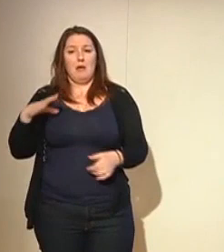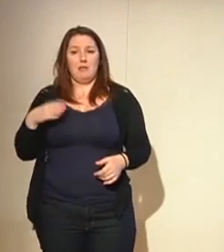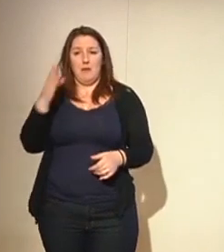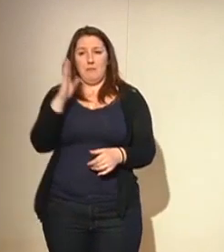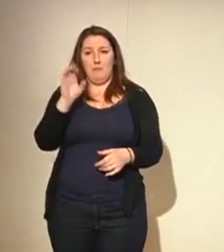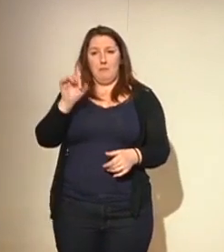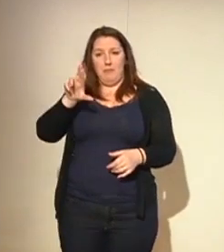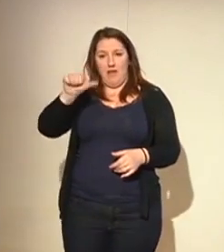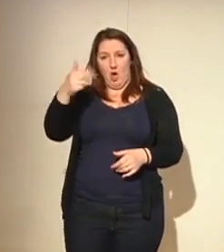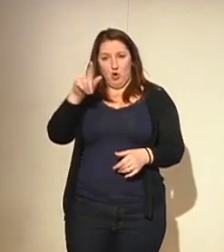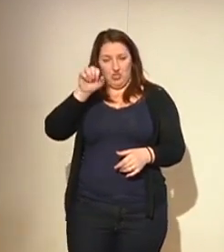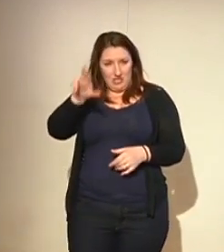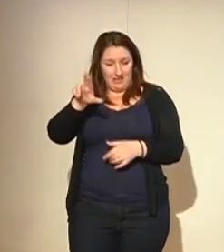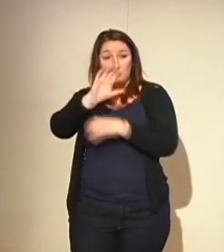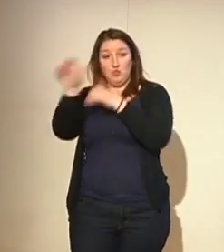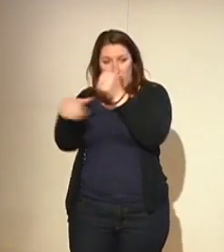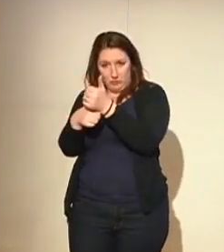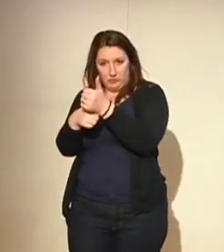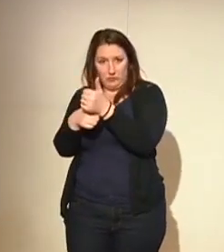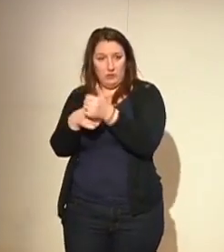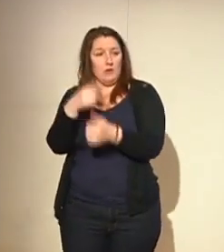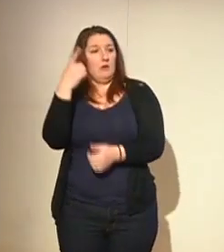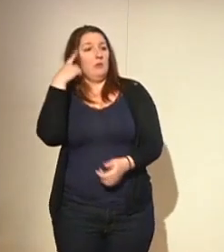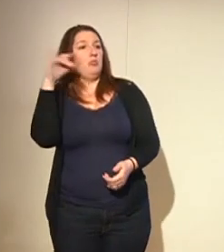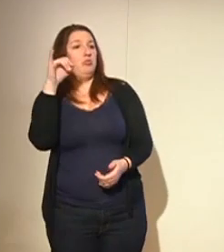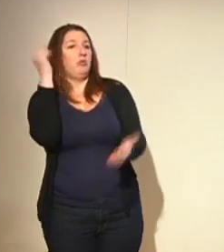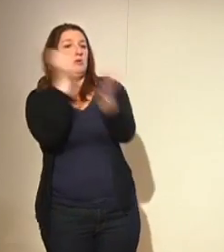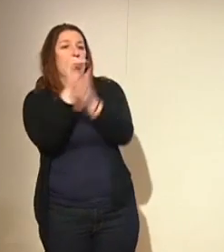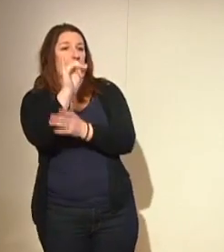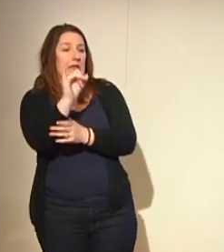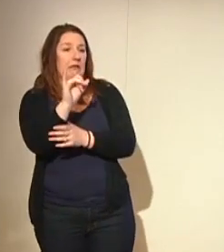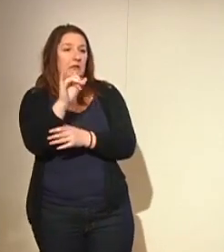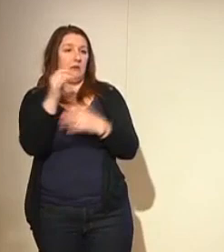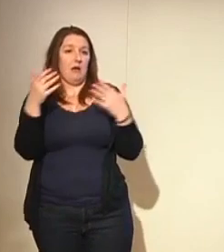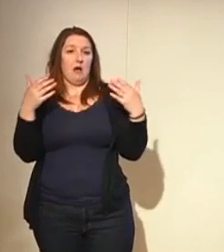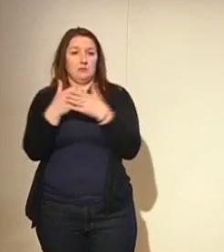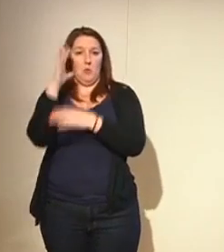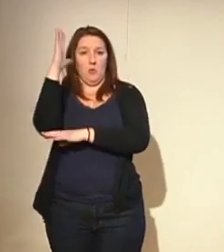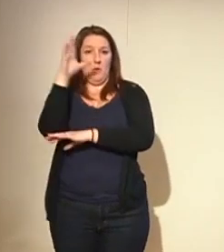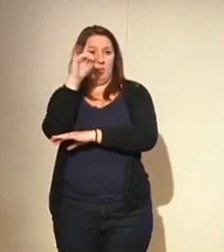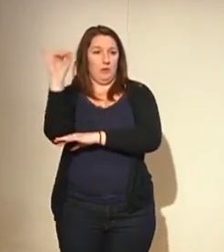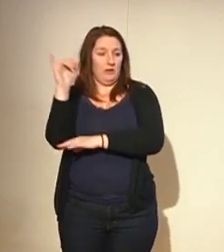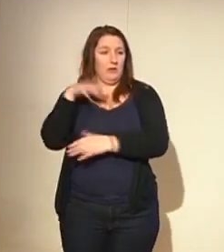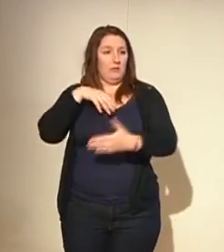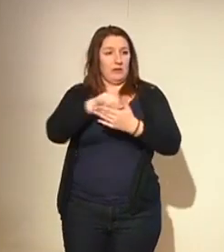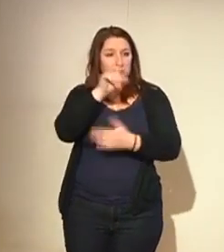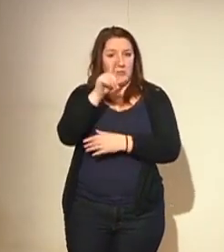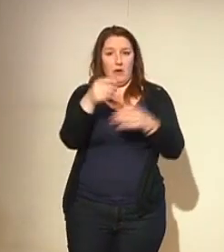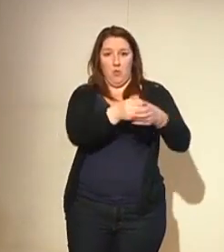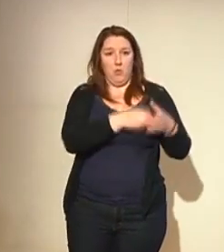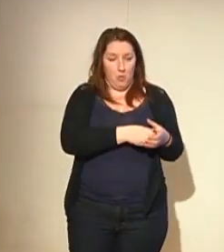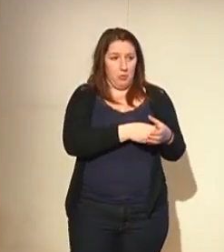d'accord donc madame beréranger qui est pour rassemblement umpudi ne prend pas part au vote les deux autres